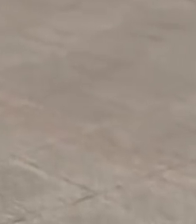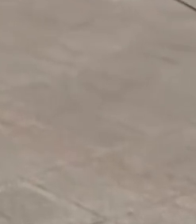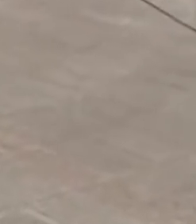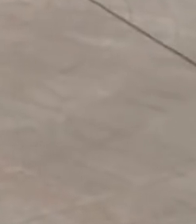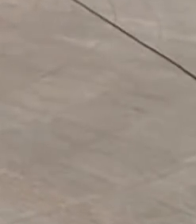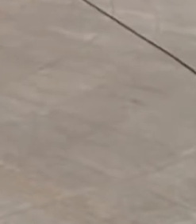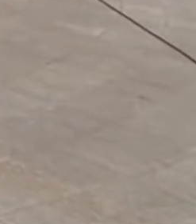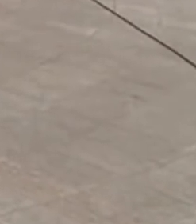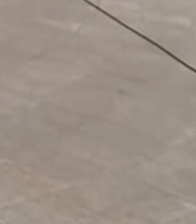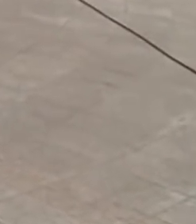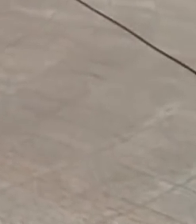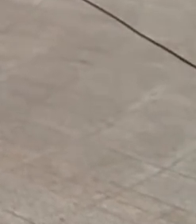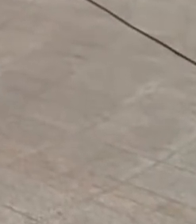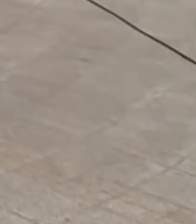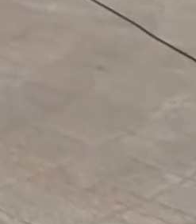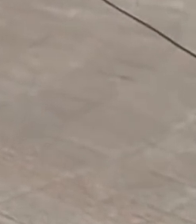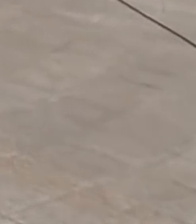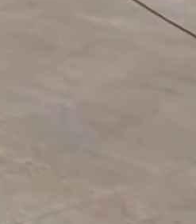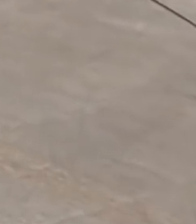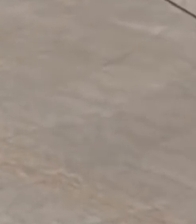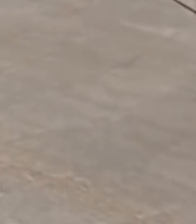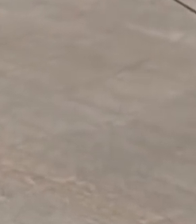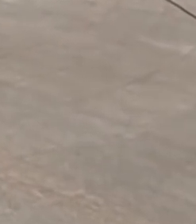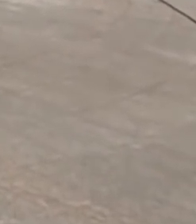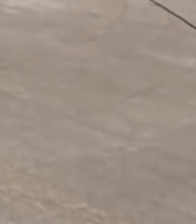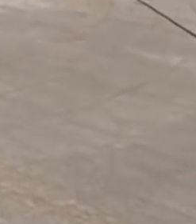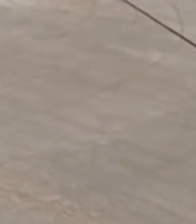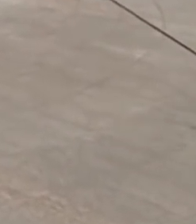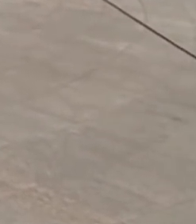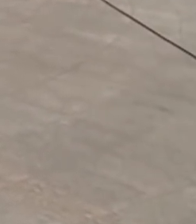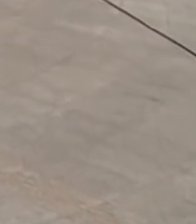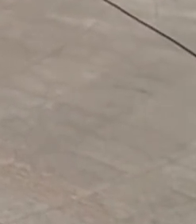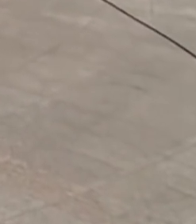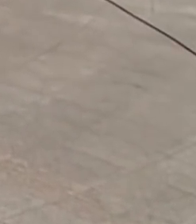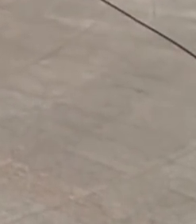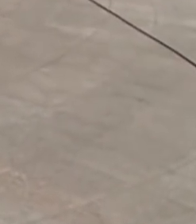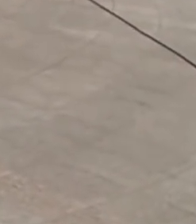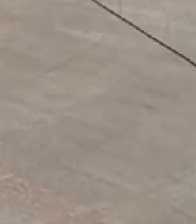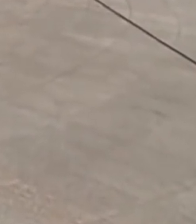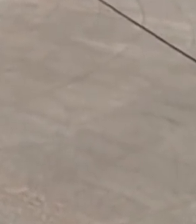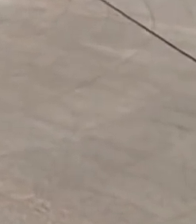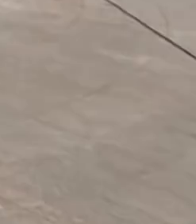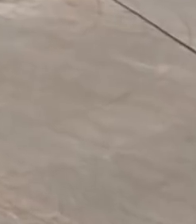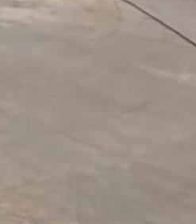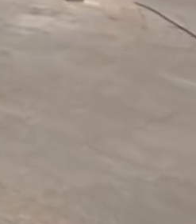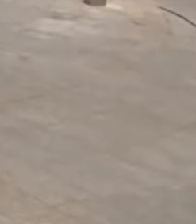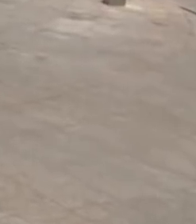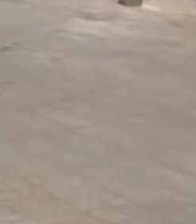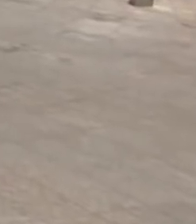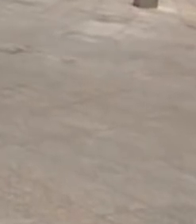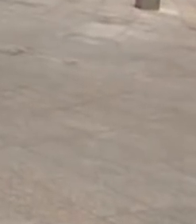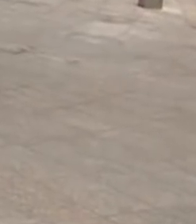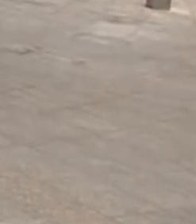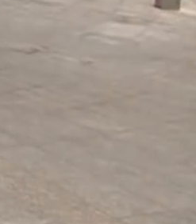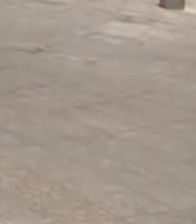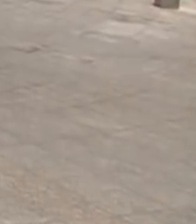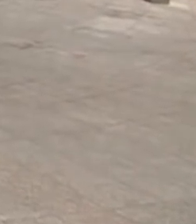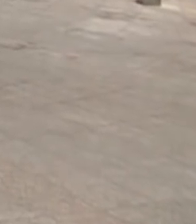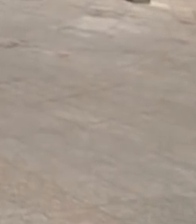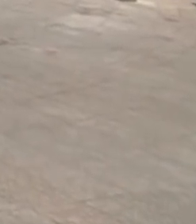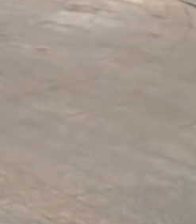김진의 돌직구쇼에 오신 여러분 반갑습니다. 김진입니다. 저는 오늘도 저희 돌직구쇼 오픈 스튜디오 앞에 나와 있습니다. 어제 저희 김진의